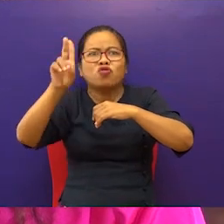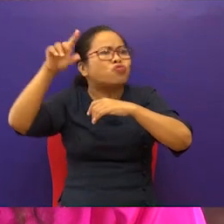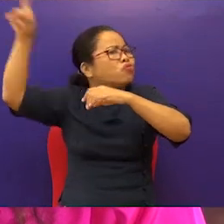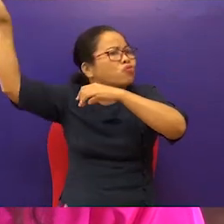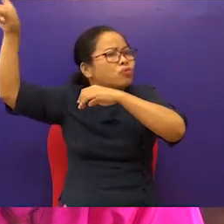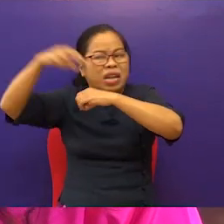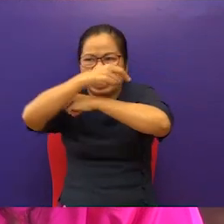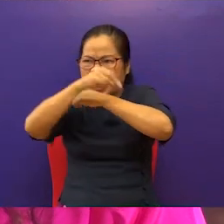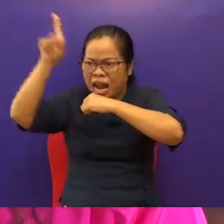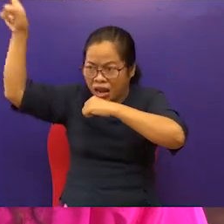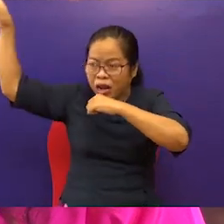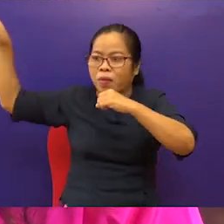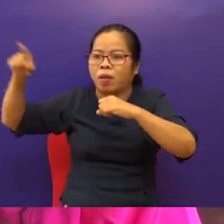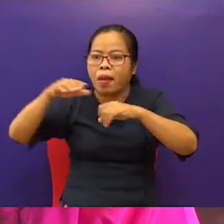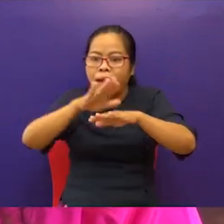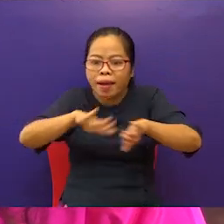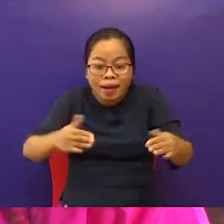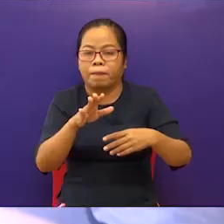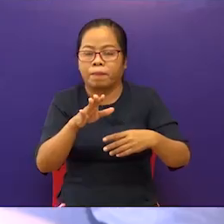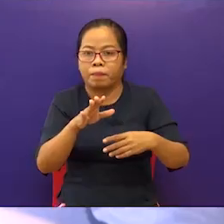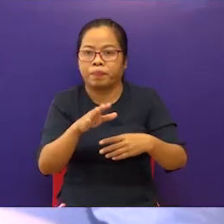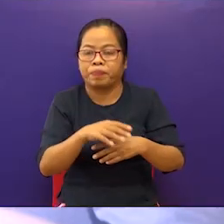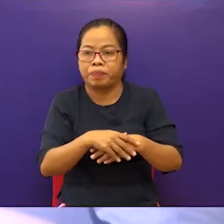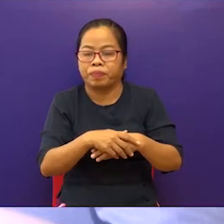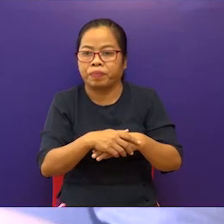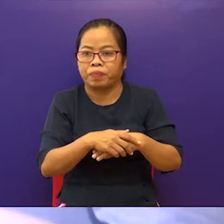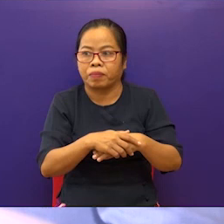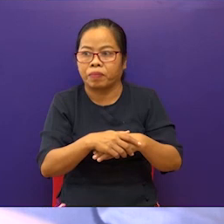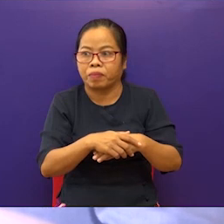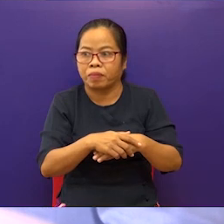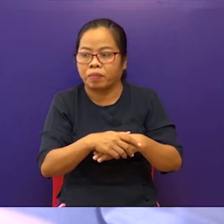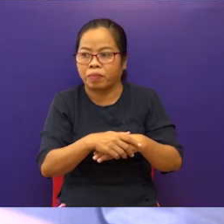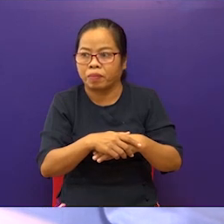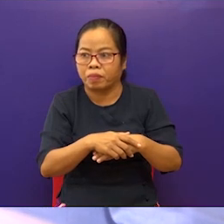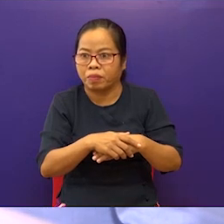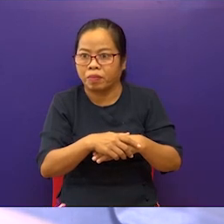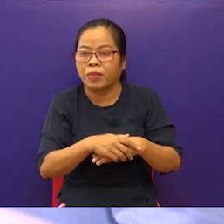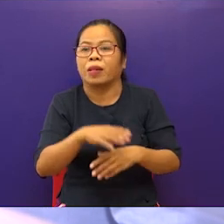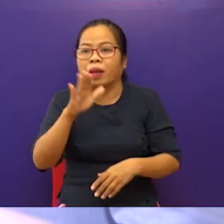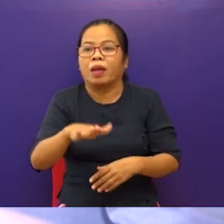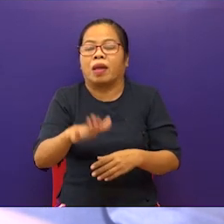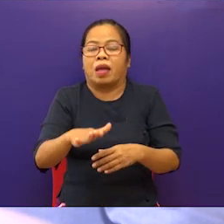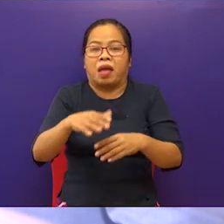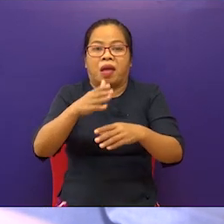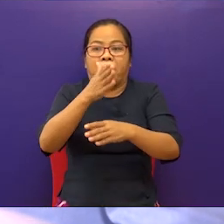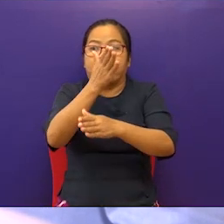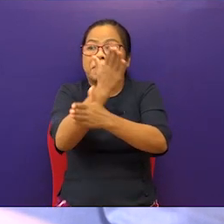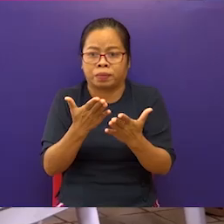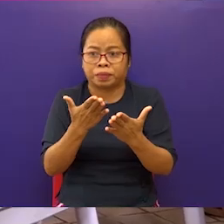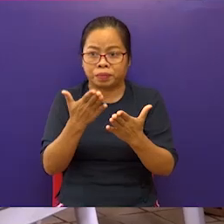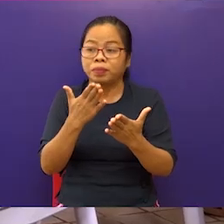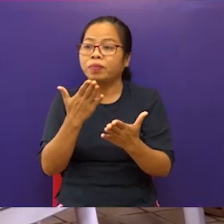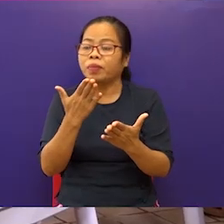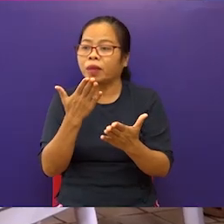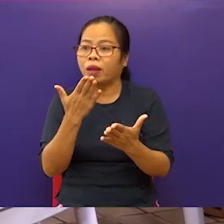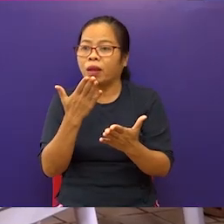မတို့မြန်မာနိုင်ငံအထူးပညာရေးအသင်းရဲ့စူးစမ်းမှုတစ်ခုပေါ့နော်2020မှာစပြီးတော့ဟိုကကျေဆရာမတွေစတင်ပို့ချမယ်ပေါ့ ဟု